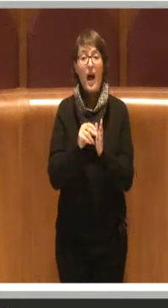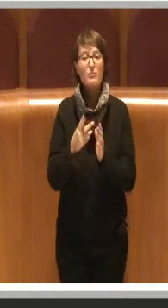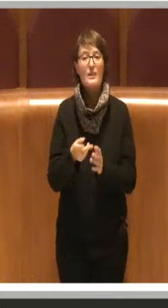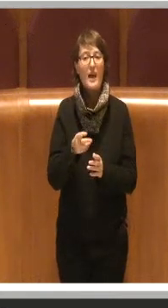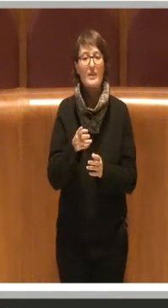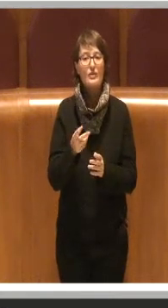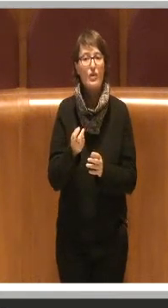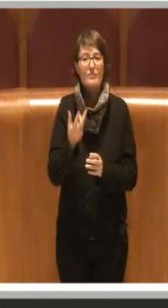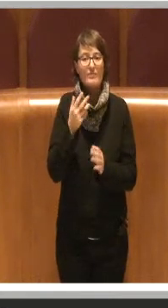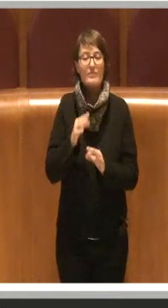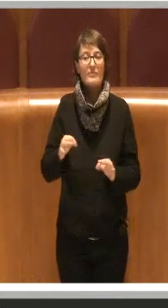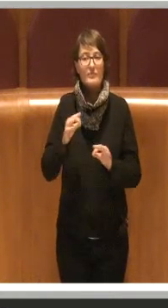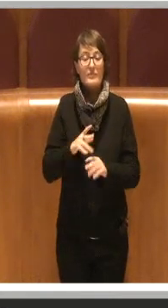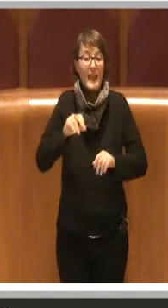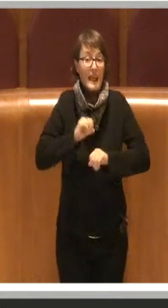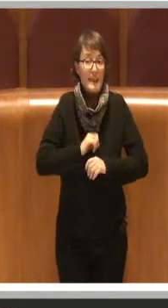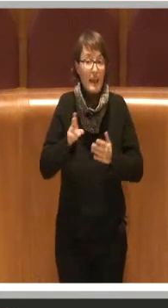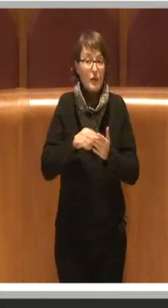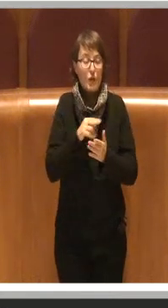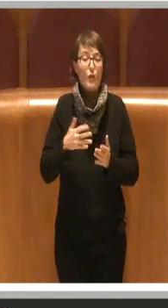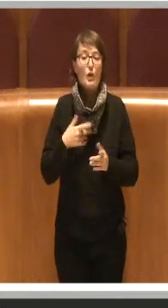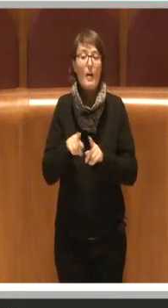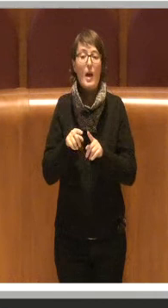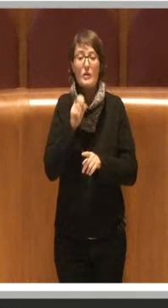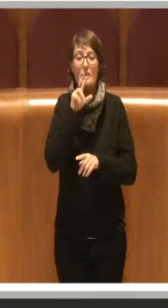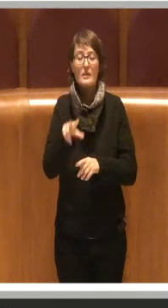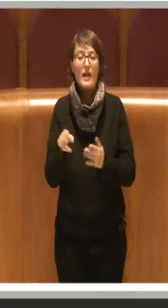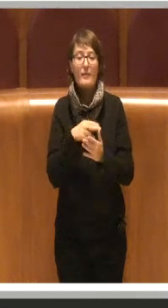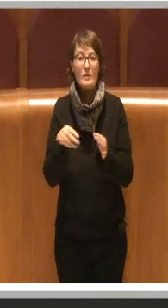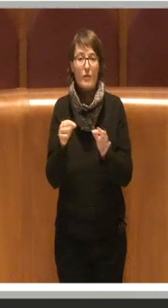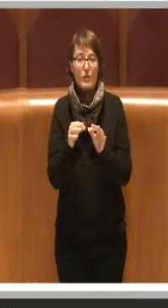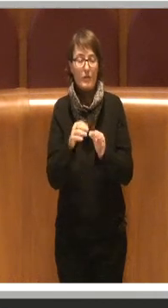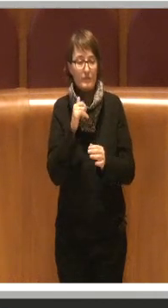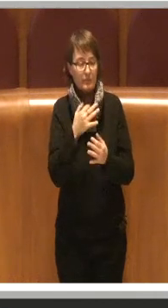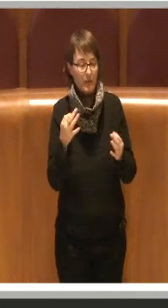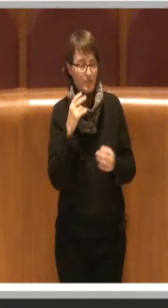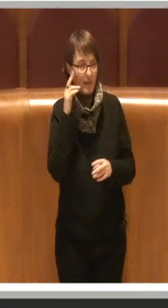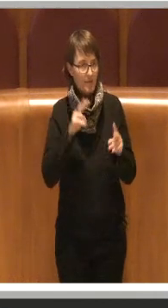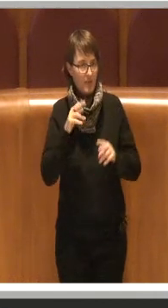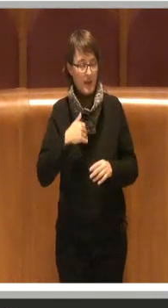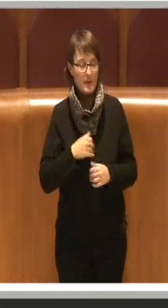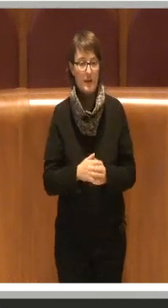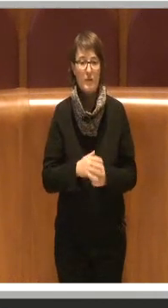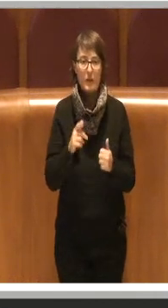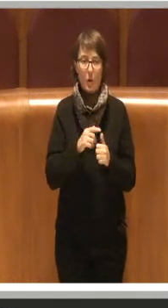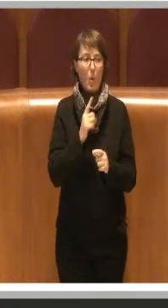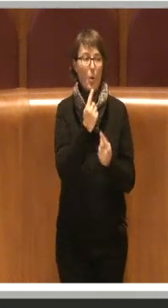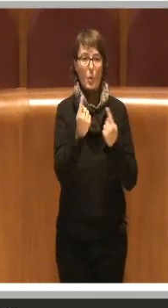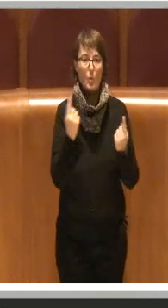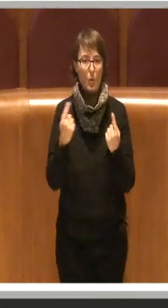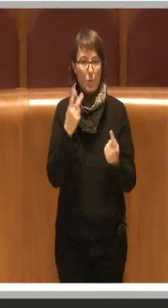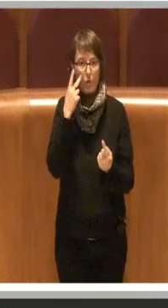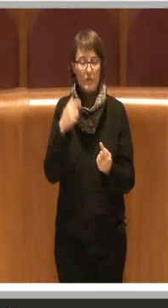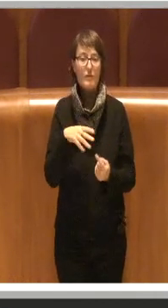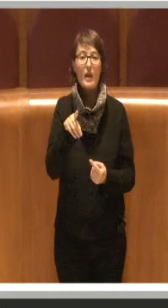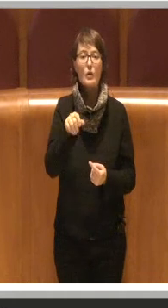aver votato, comunque le consegno il mio voto favorevole, grazie. Favorevole. Va bene, verifichiamo in ogni caso se ha votato. Uno per volta vi vedo, Palumbo.